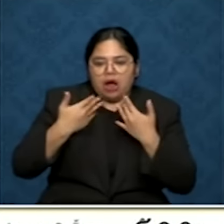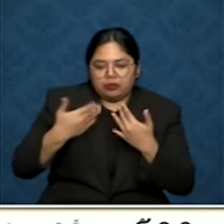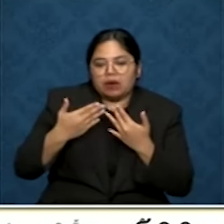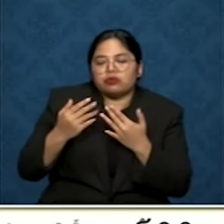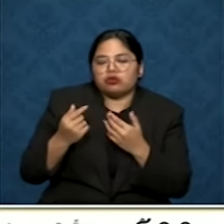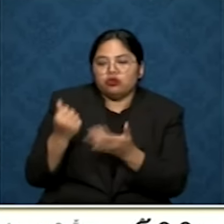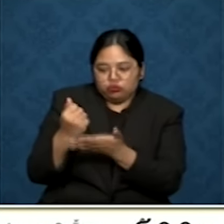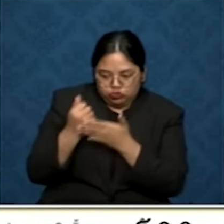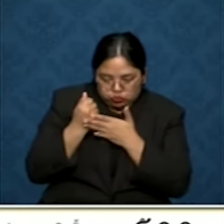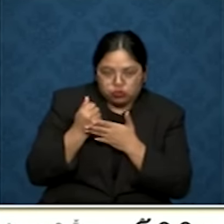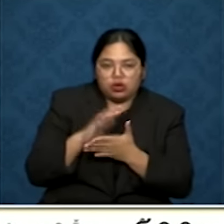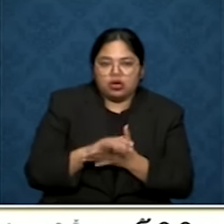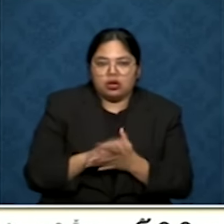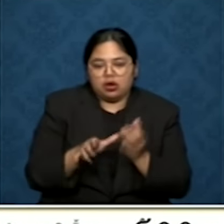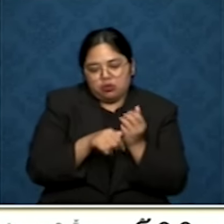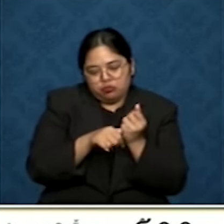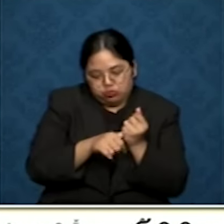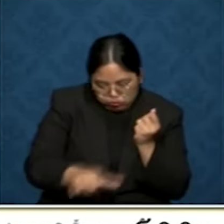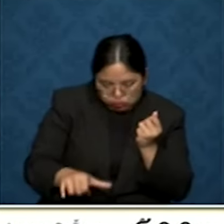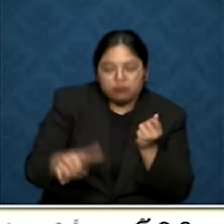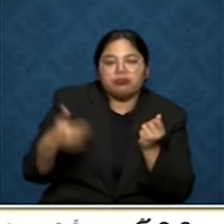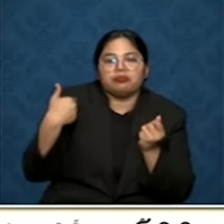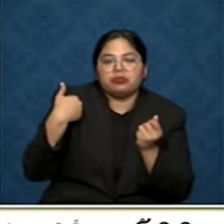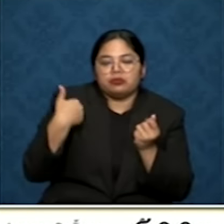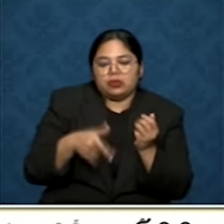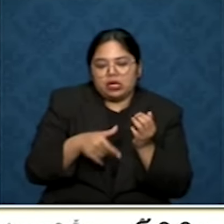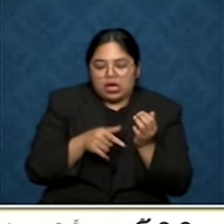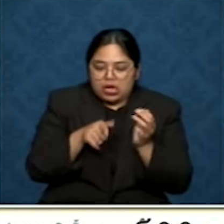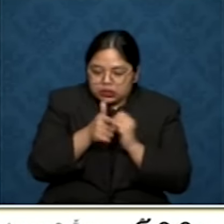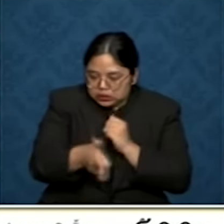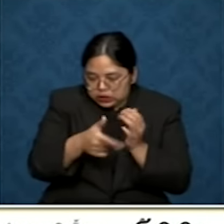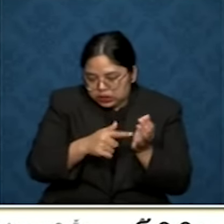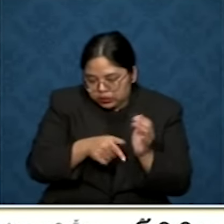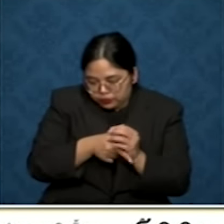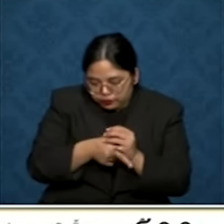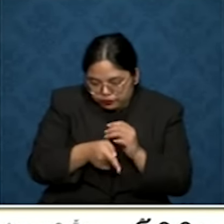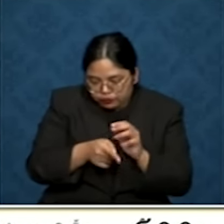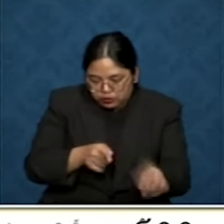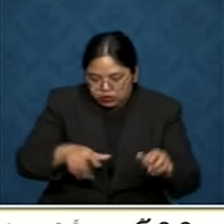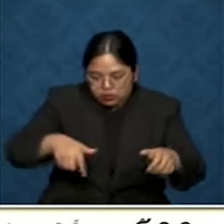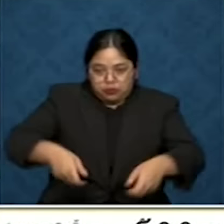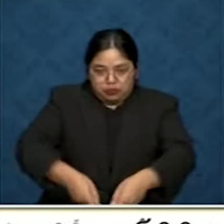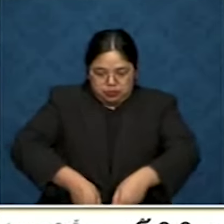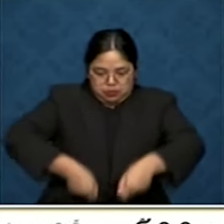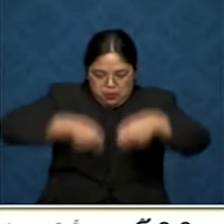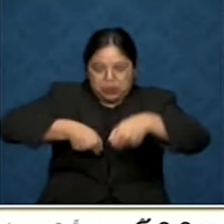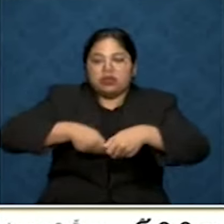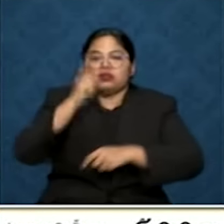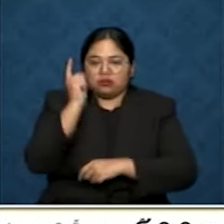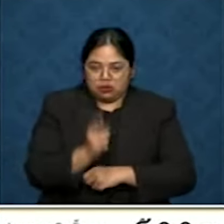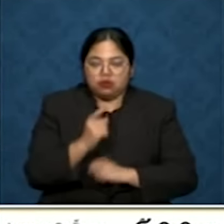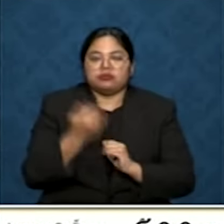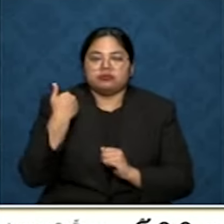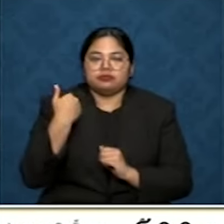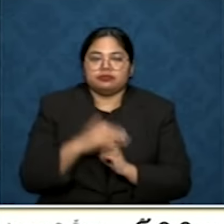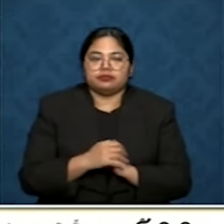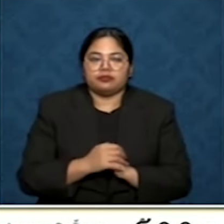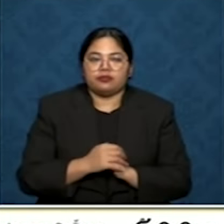ช่วยอุจจาราชบางครั้งปัสสาวราฎบางทีต้องใส่แพมเพอร์โอเคอ่ะสมมุติสมมติถ้า